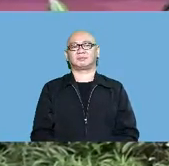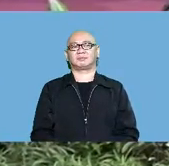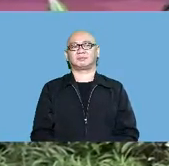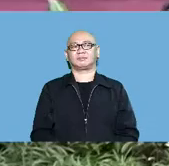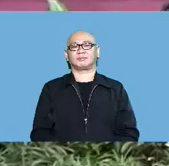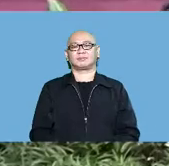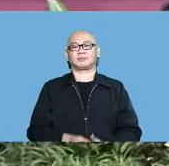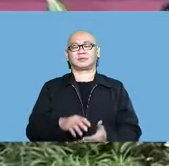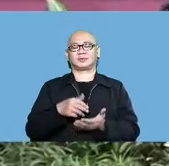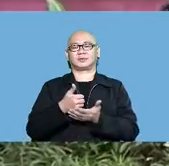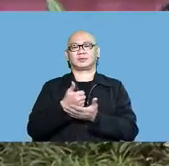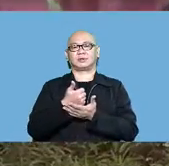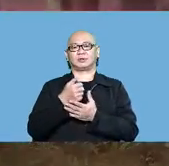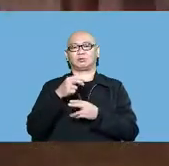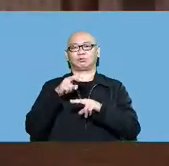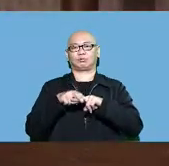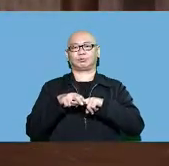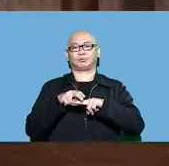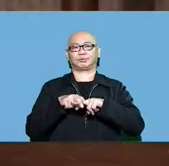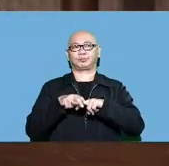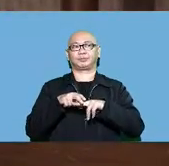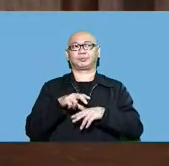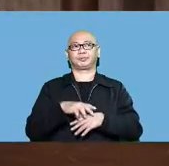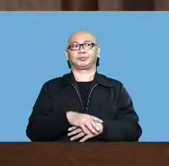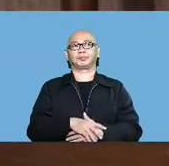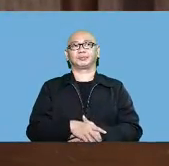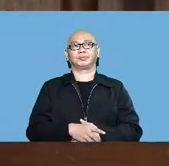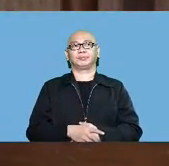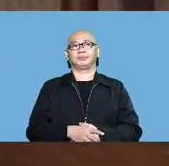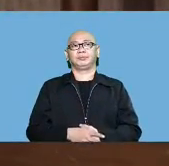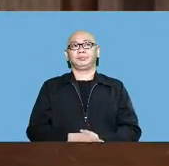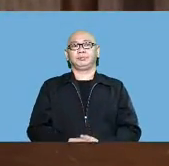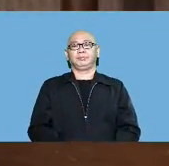Hadirin disilakan duduk kembali.